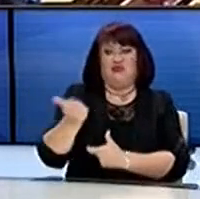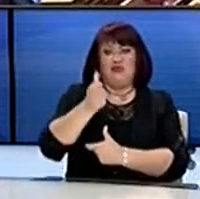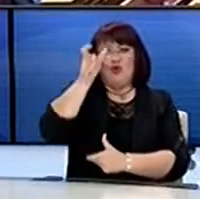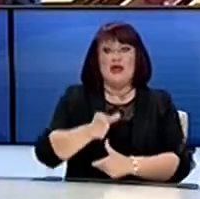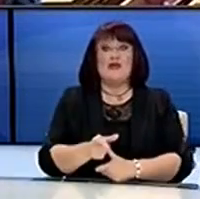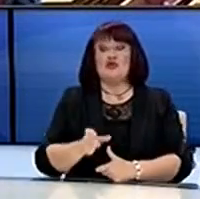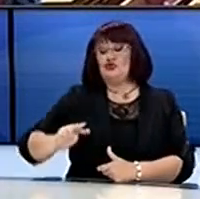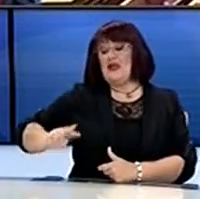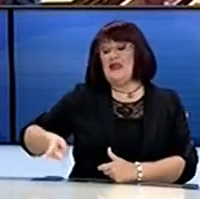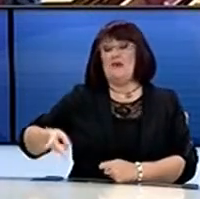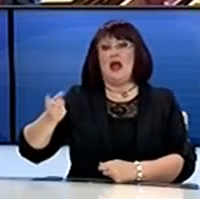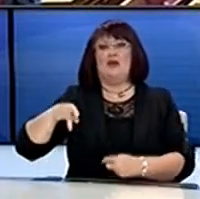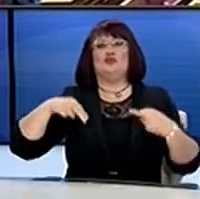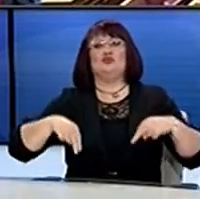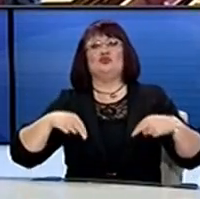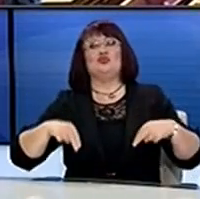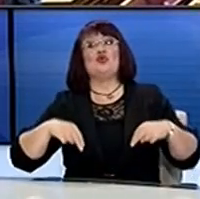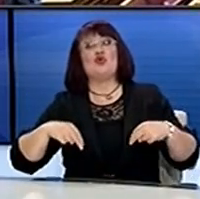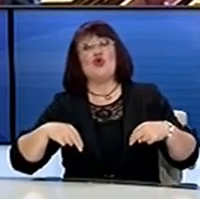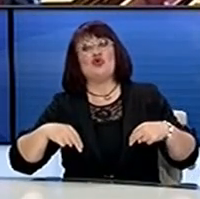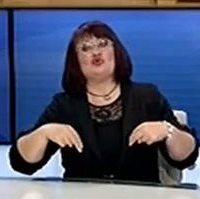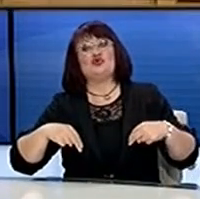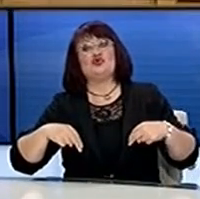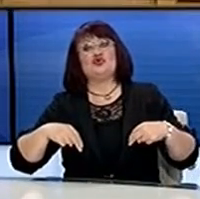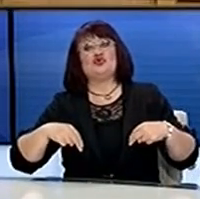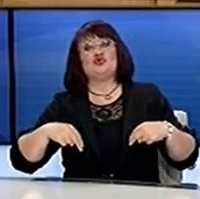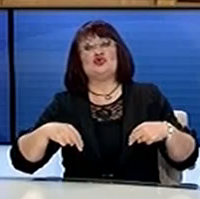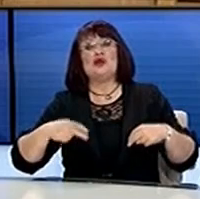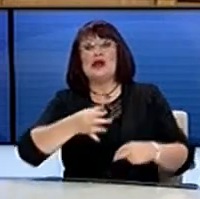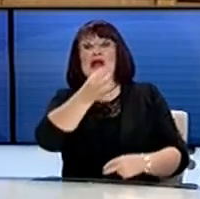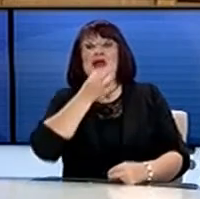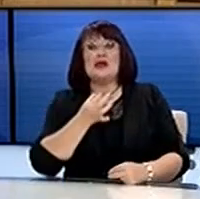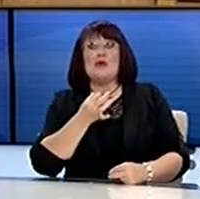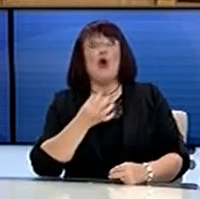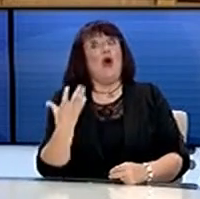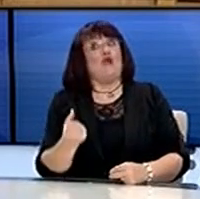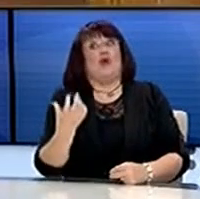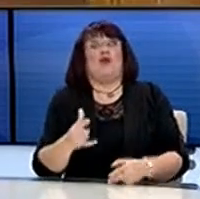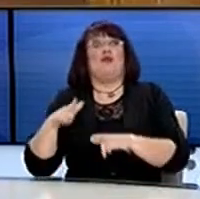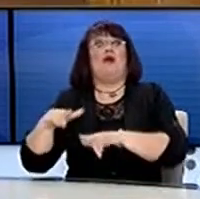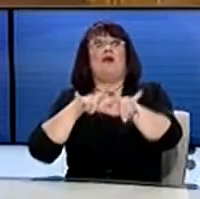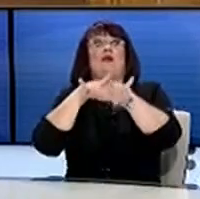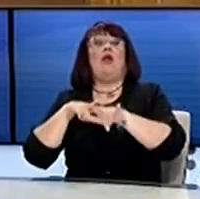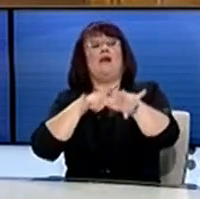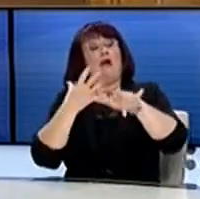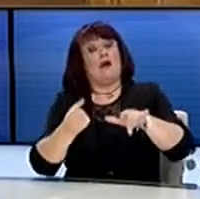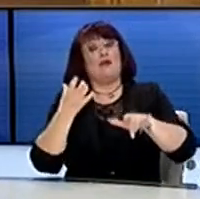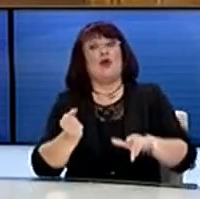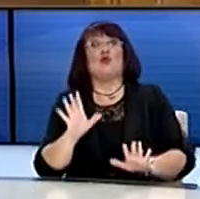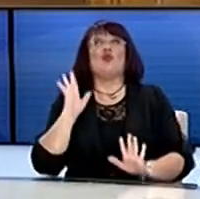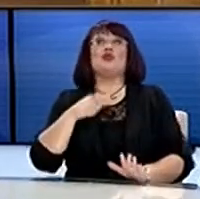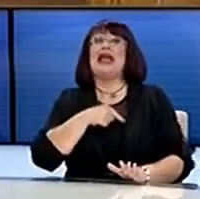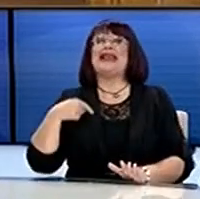του άλλου υπουργού που μετρούσε τριπλάσια αεροπλάνα από όσα επιχειρούσαν. Ούτε του αρχηγού